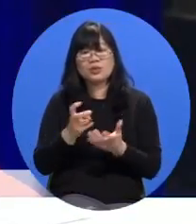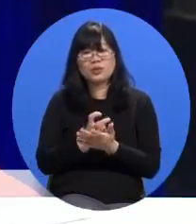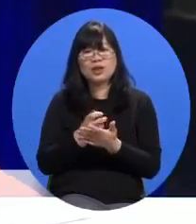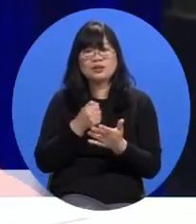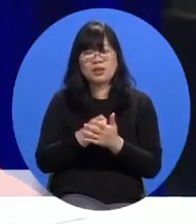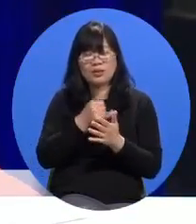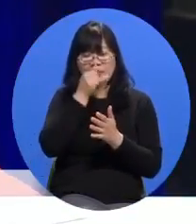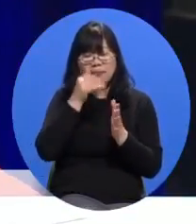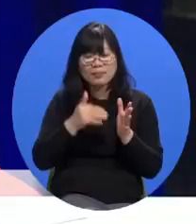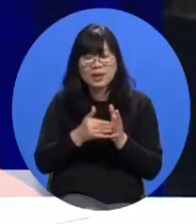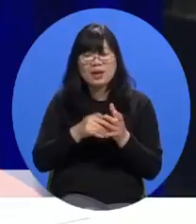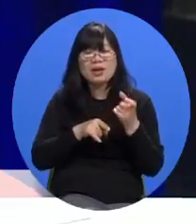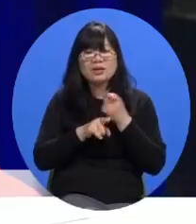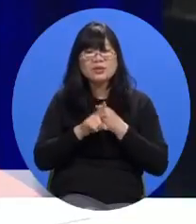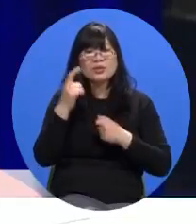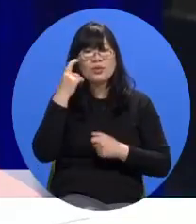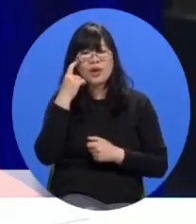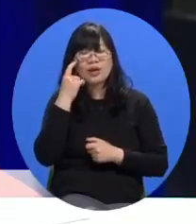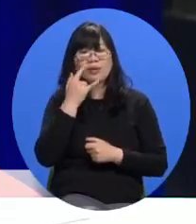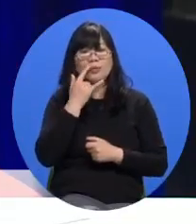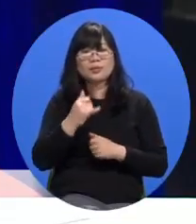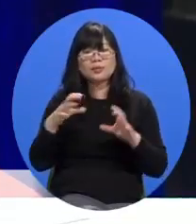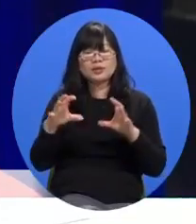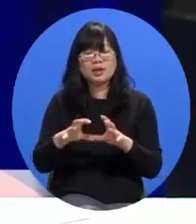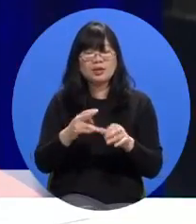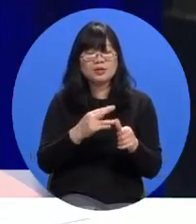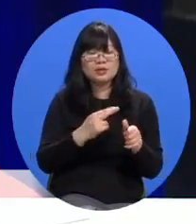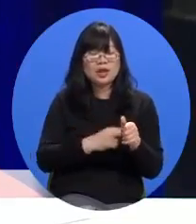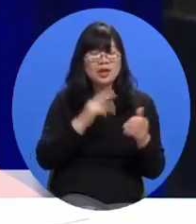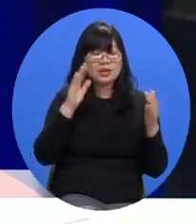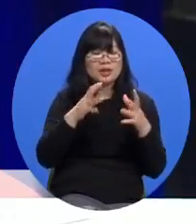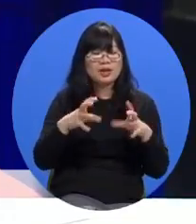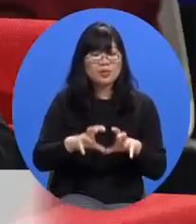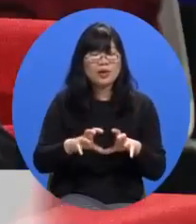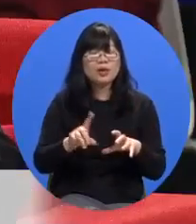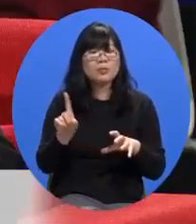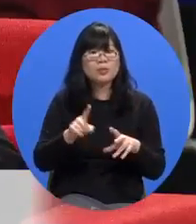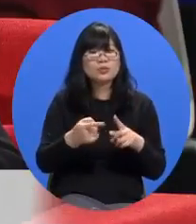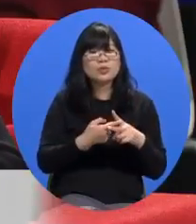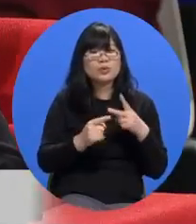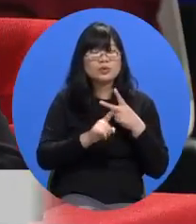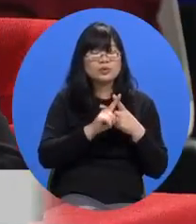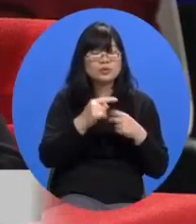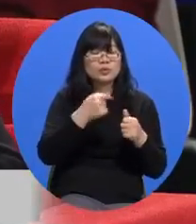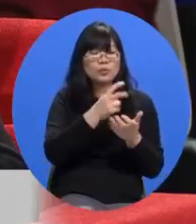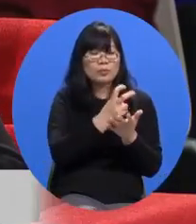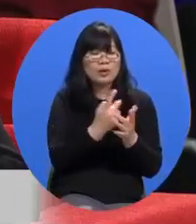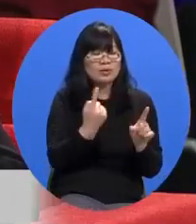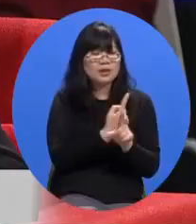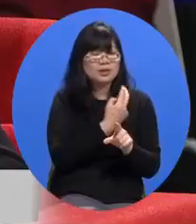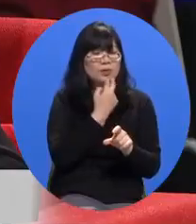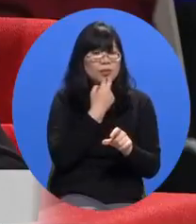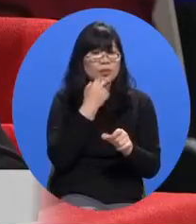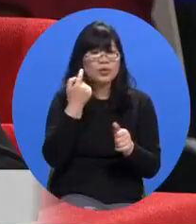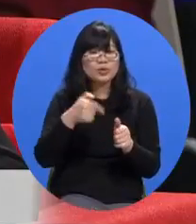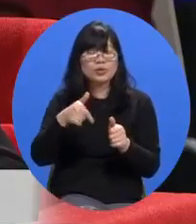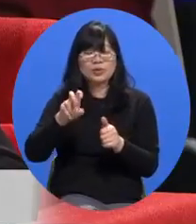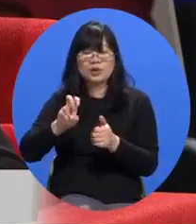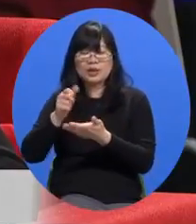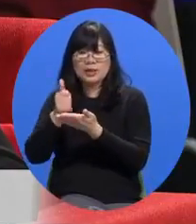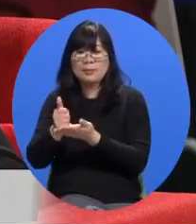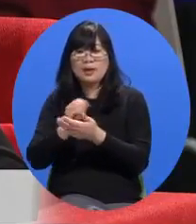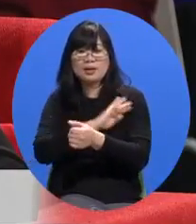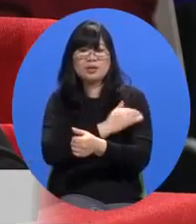제정을 했어요. 한 이유는 네. 이제 학부모회는 교사회, 학생회와 다르게 초중등 교육법을 개정하지 않고 교육감의